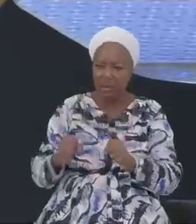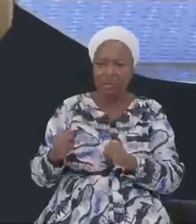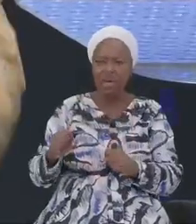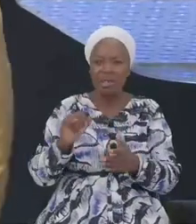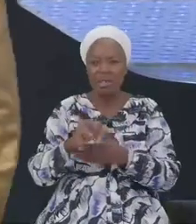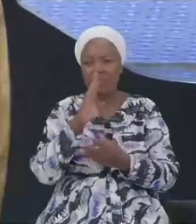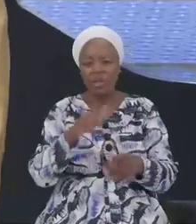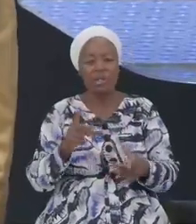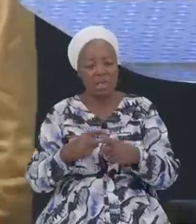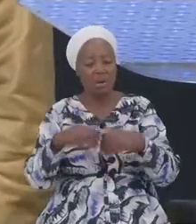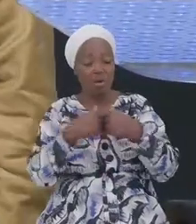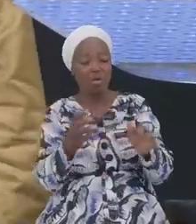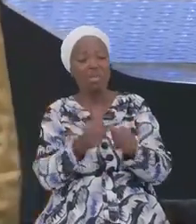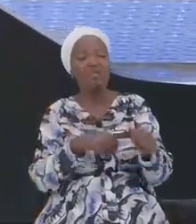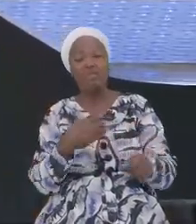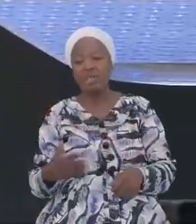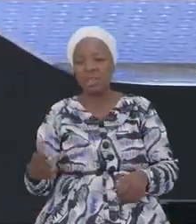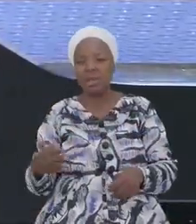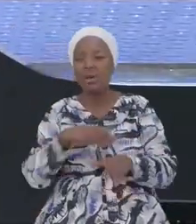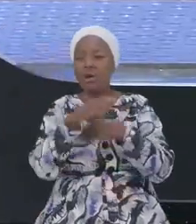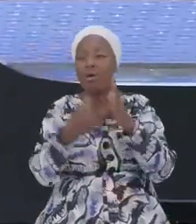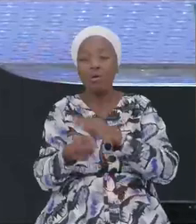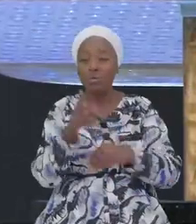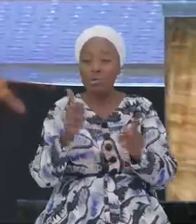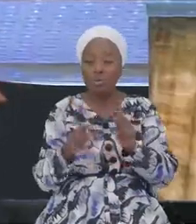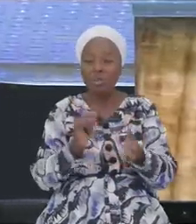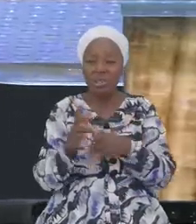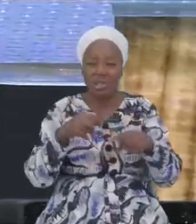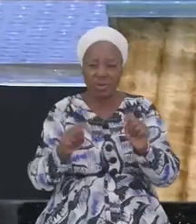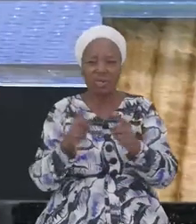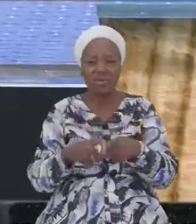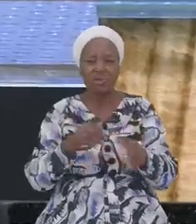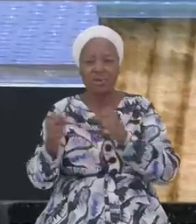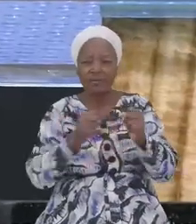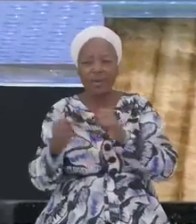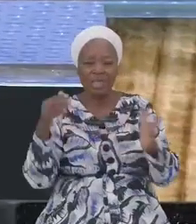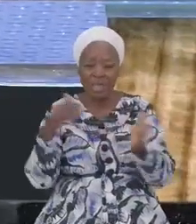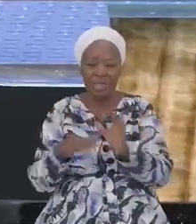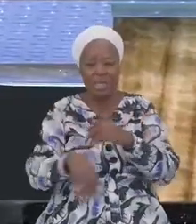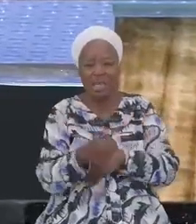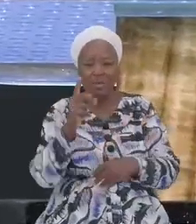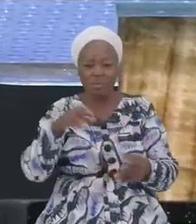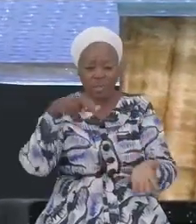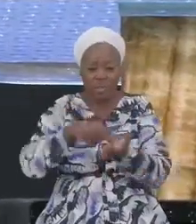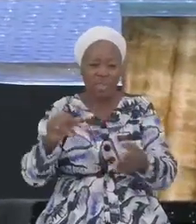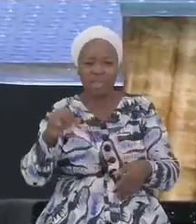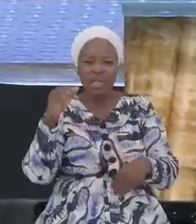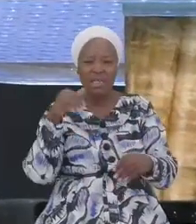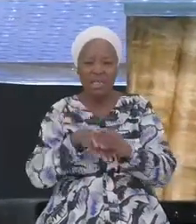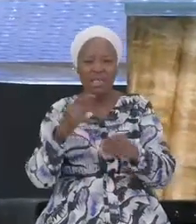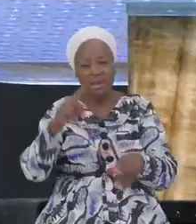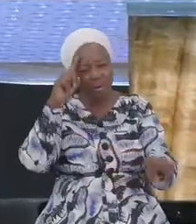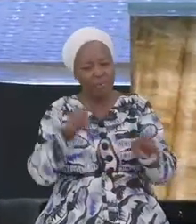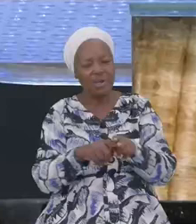perdu tout cela. Tous ces gens qui essaient de combattre contre quelqu'un qui se tient dans la